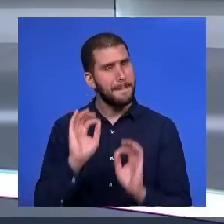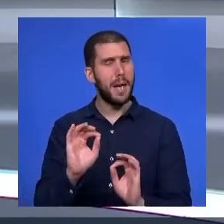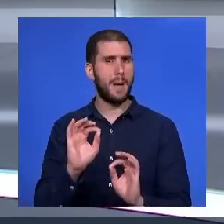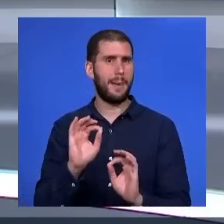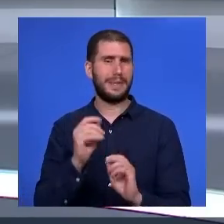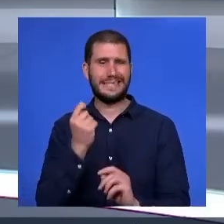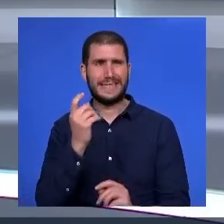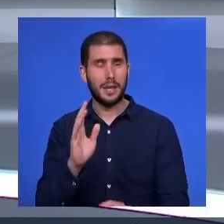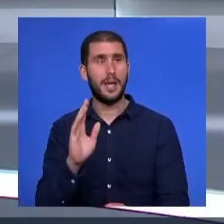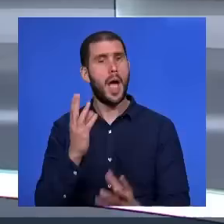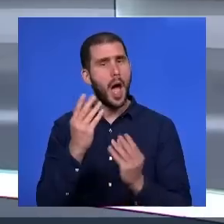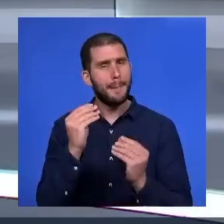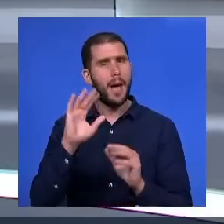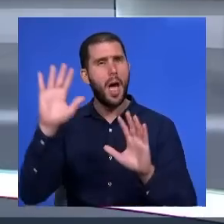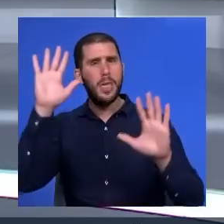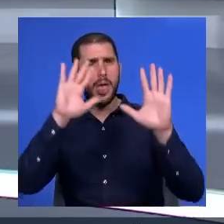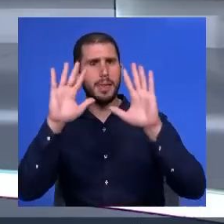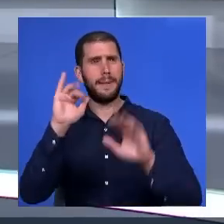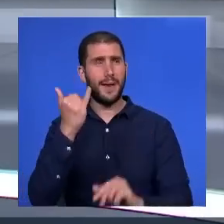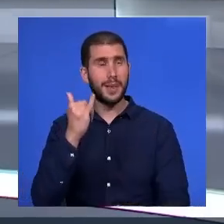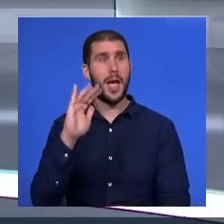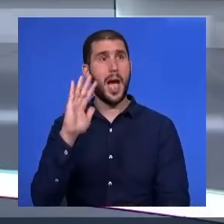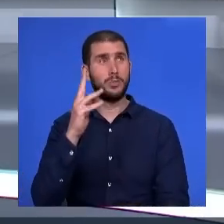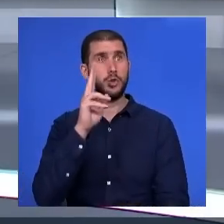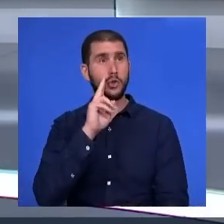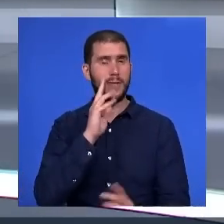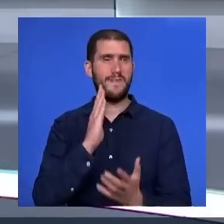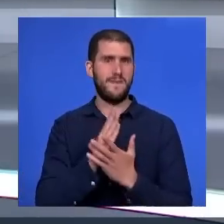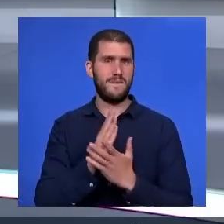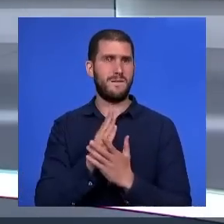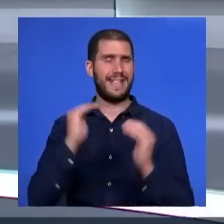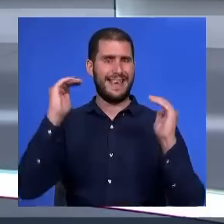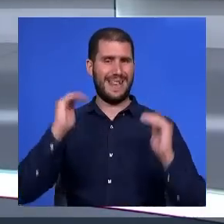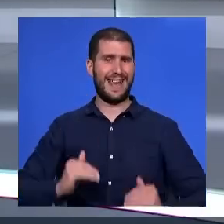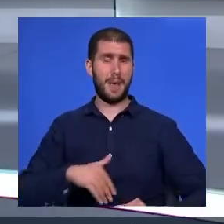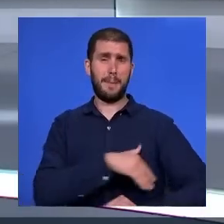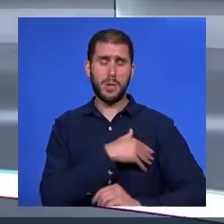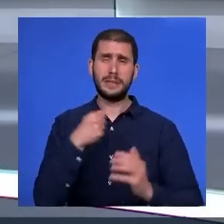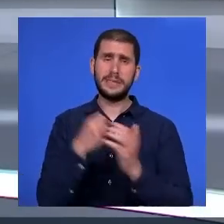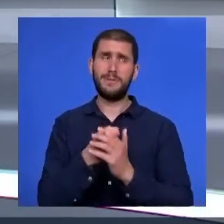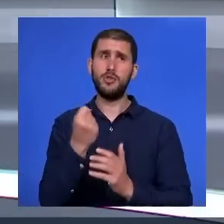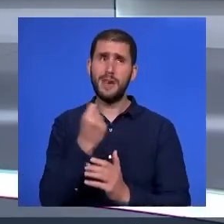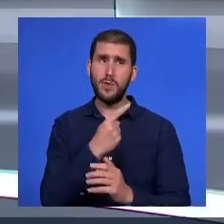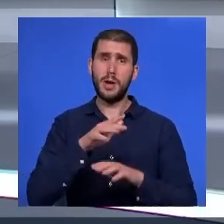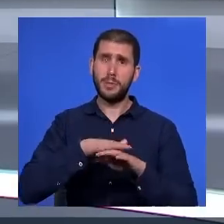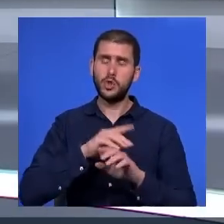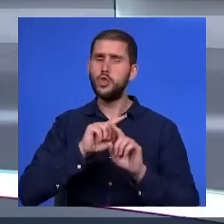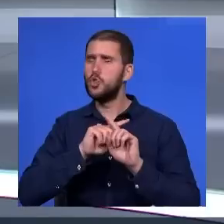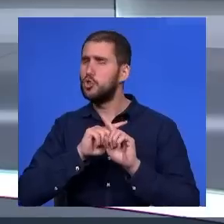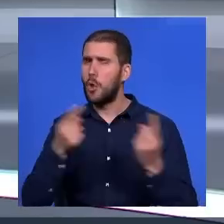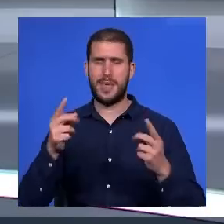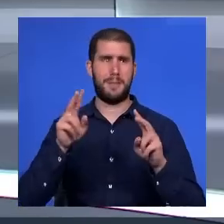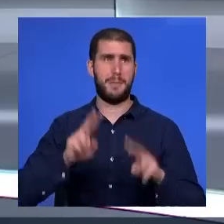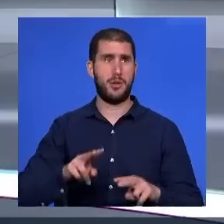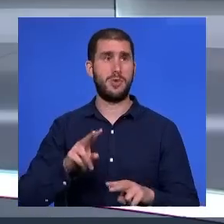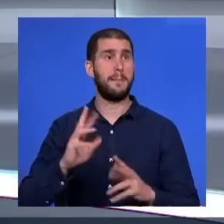בקצת, עם הרבה מאוד עננים בשמיים. חמישי, שישי כבר ירידה בטמפרטורות, לקראת סוף שבוע שככל הנראה יהיה שונה לחלוטין, אבל